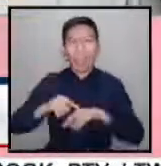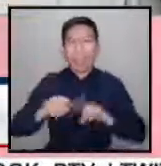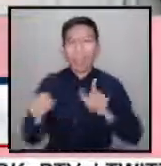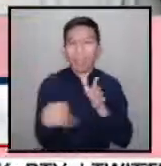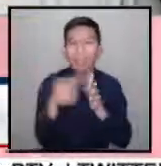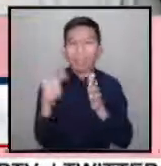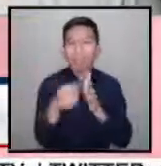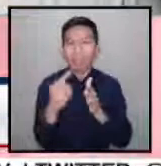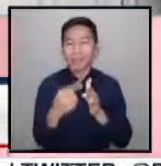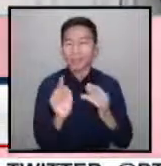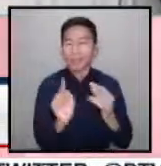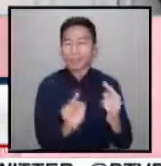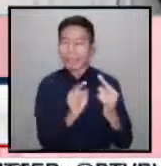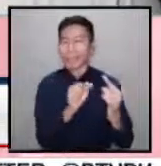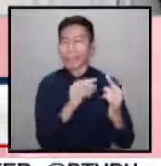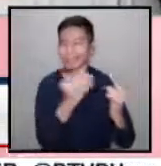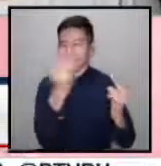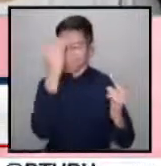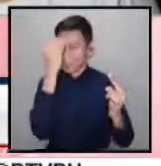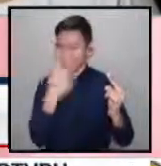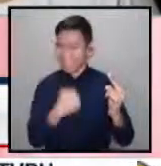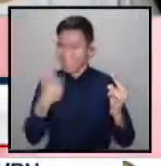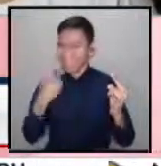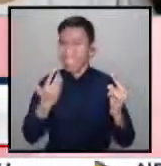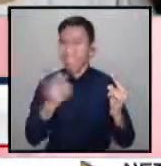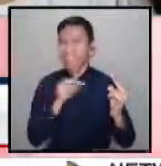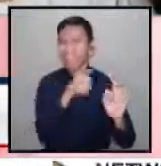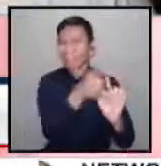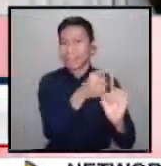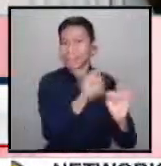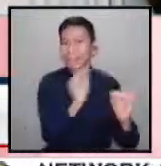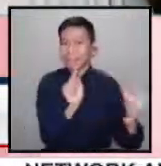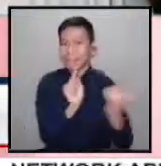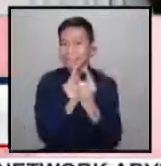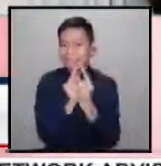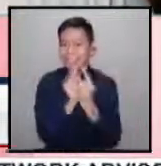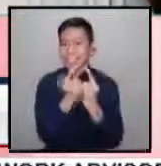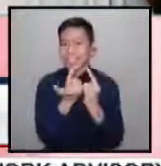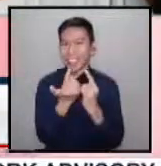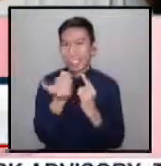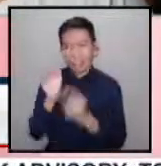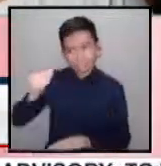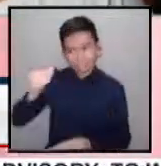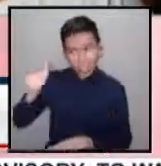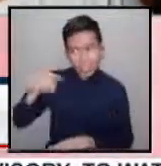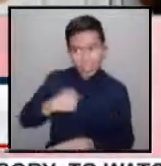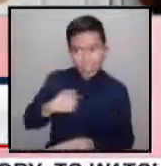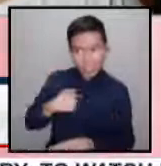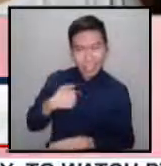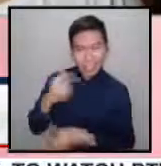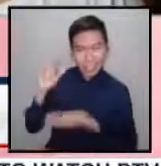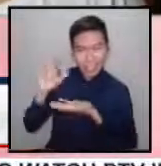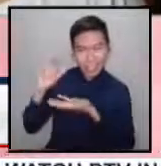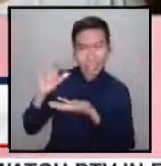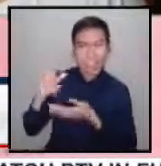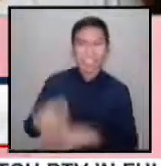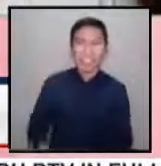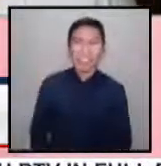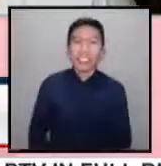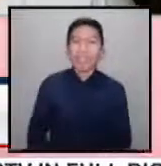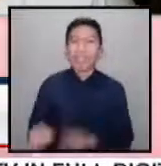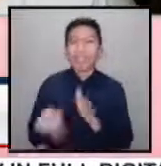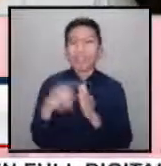akin, sila po yung nag-a-approach and then ayun, nagpapa-picture. Pero sometimes yung mga content ko